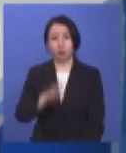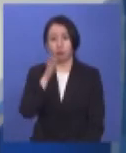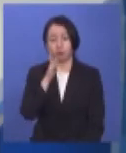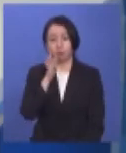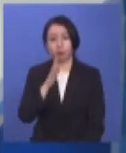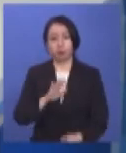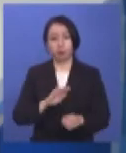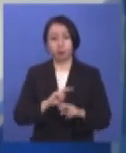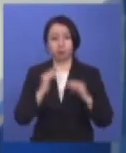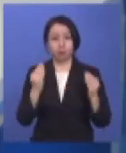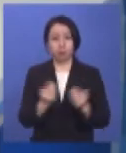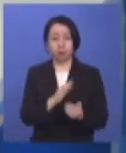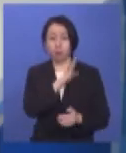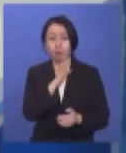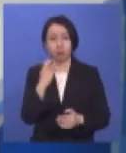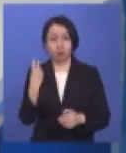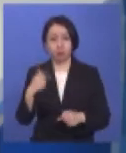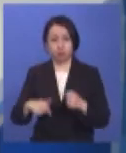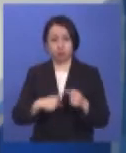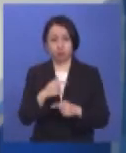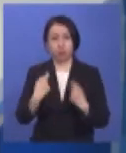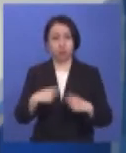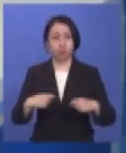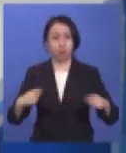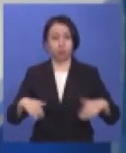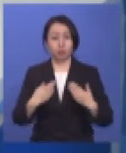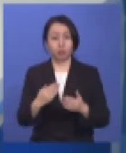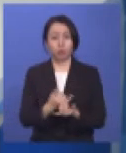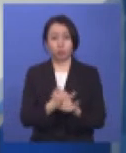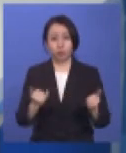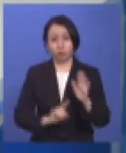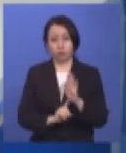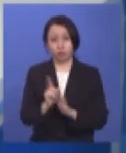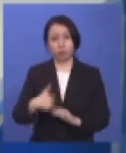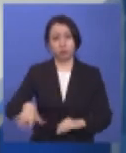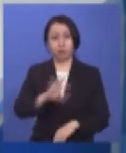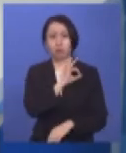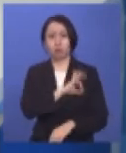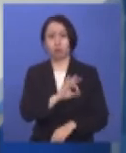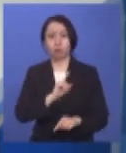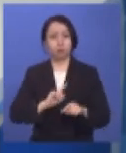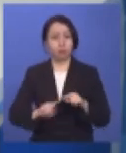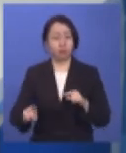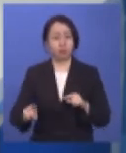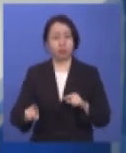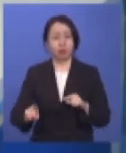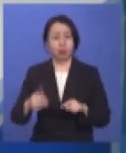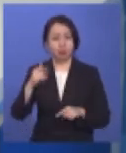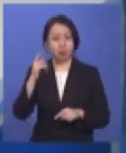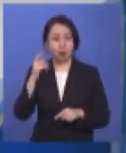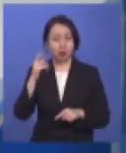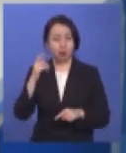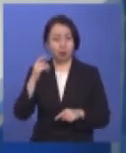период пандемии субъекты малого и среднего бизнеса в области торговли, предоставляющие различные услуги, начали повсеместно использовать мгновенные